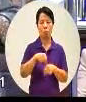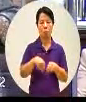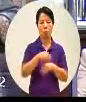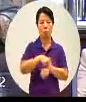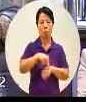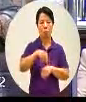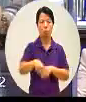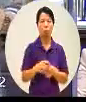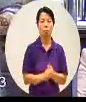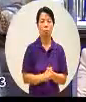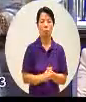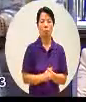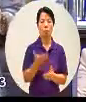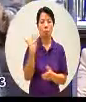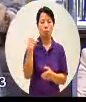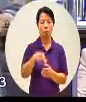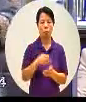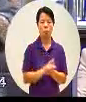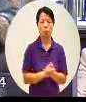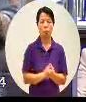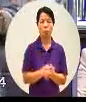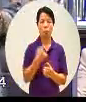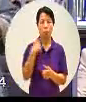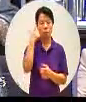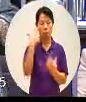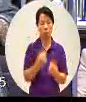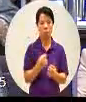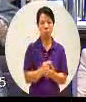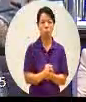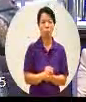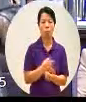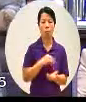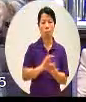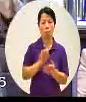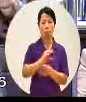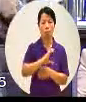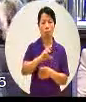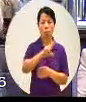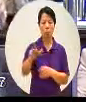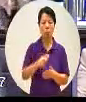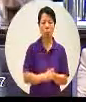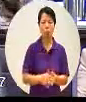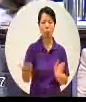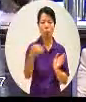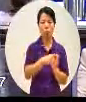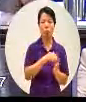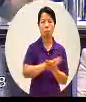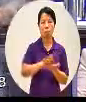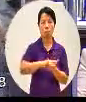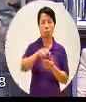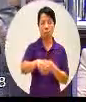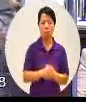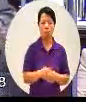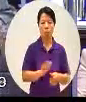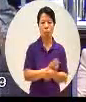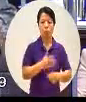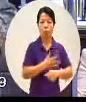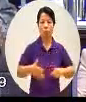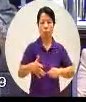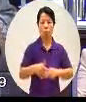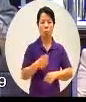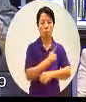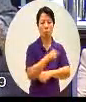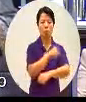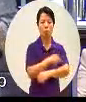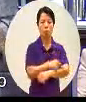完当时我们完全赞成用安的方式，特地来解决咱爱河源头的问题。